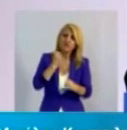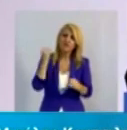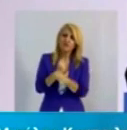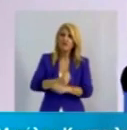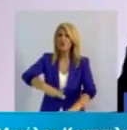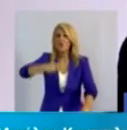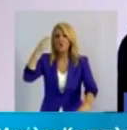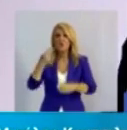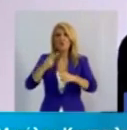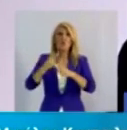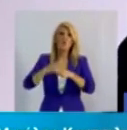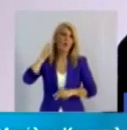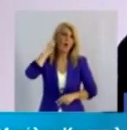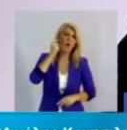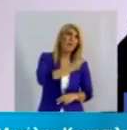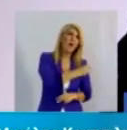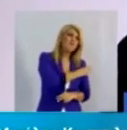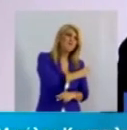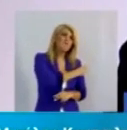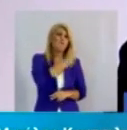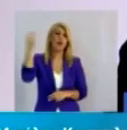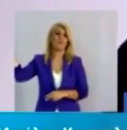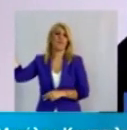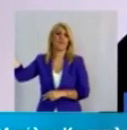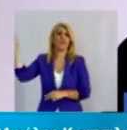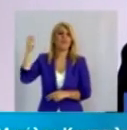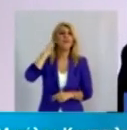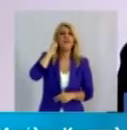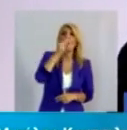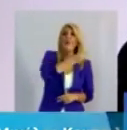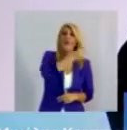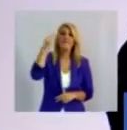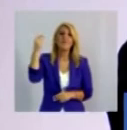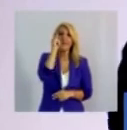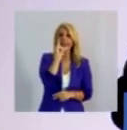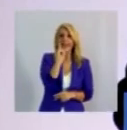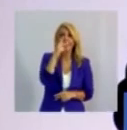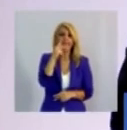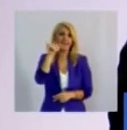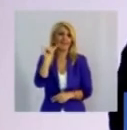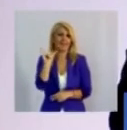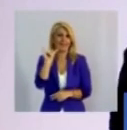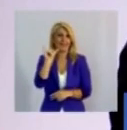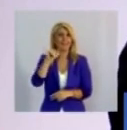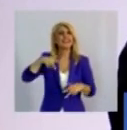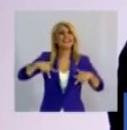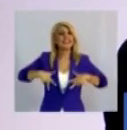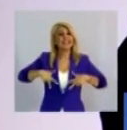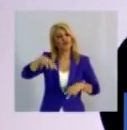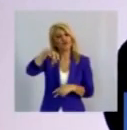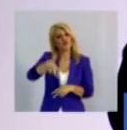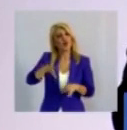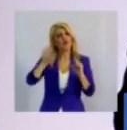οποίο το φέρει ως πραγματικό σε αυτό που